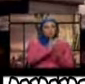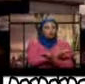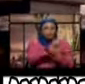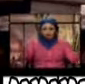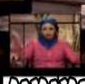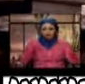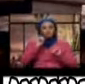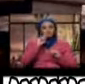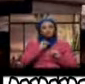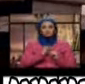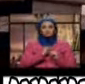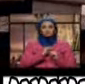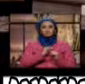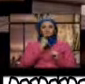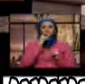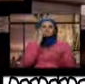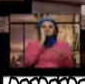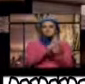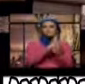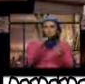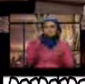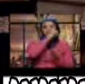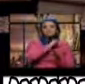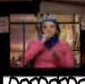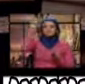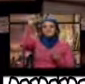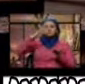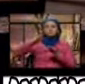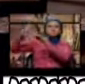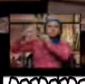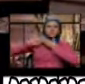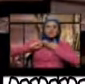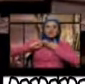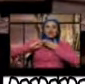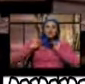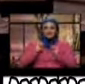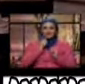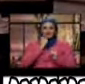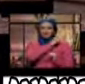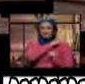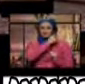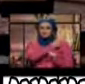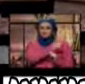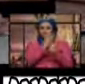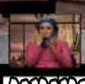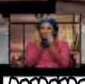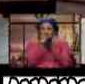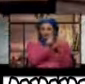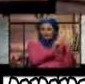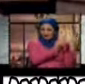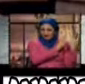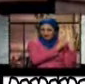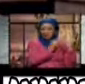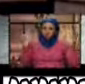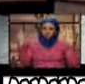ضاعفتها لك واصبحت بينك وبين الناس. فرب العباد سبحانه وتعالى اكرمه، ربما معصية أورثتك ذلا